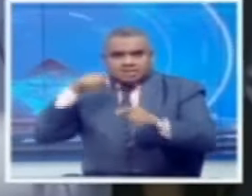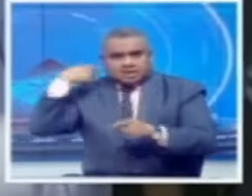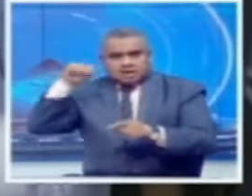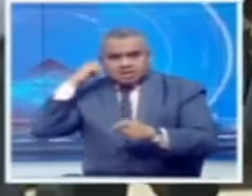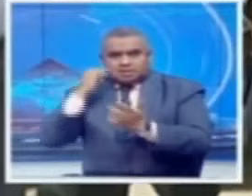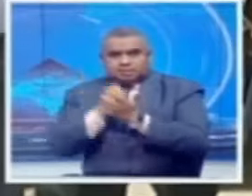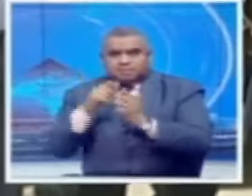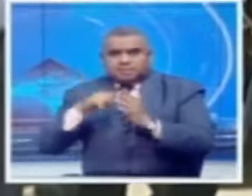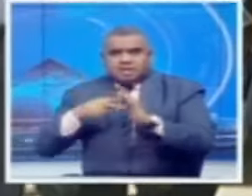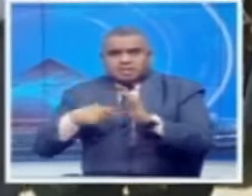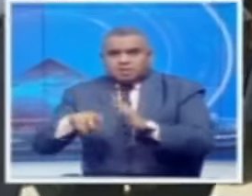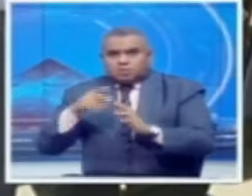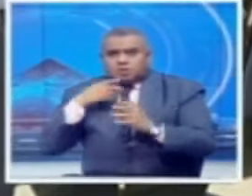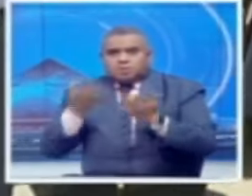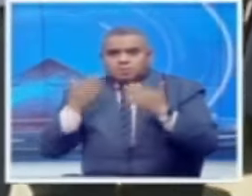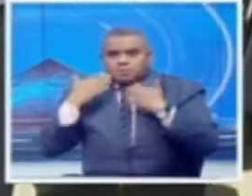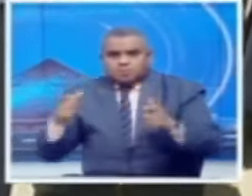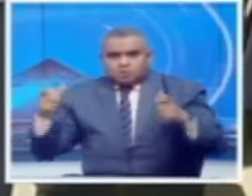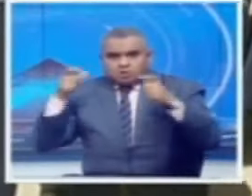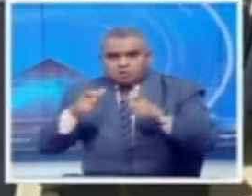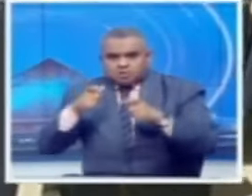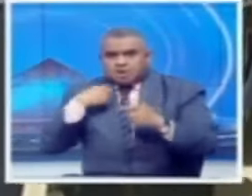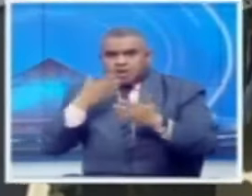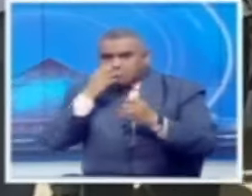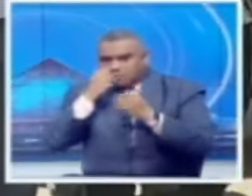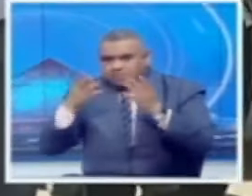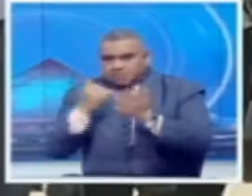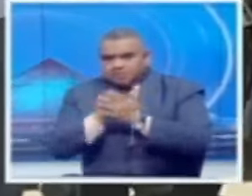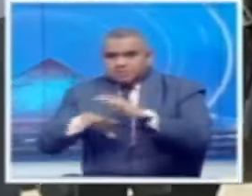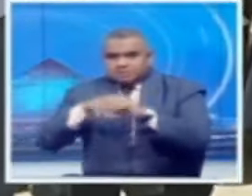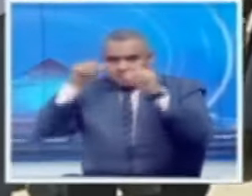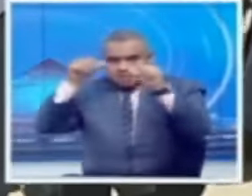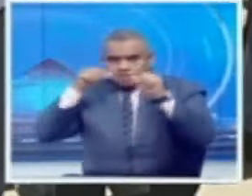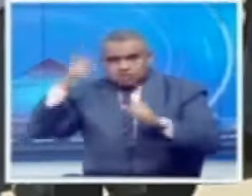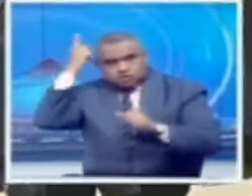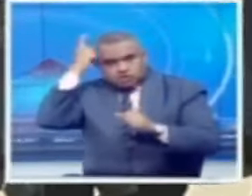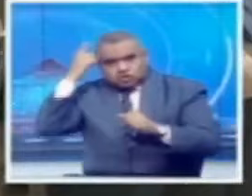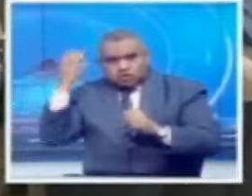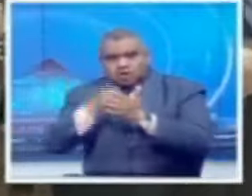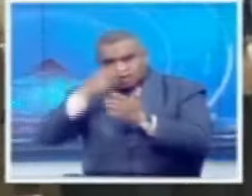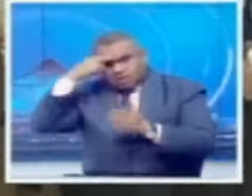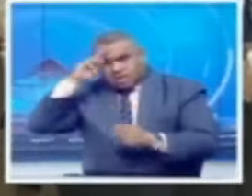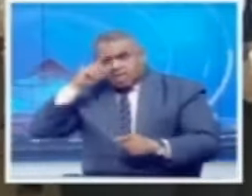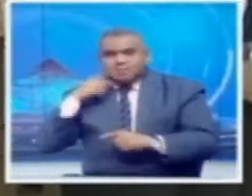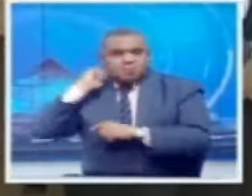للتوجيهات الرئاسية بأن يكون مؤتمر المناخ بداية إعلان شرم الشيخ مدينة خضراء.